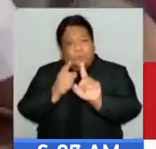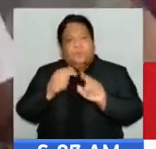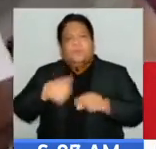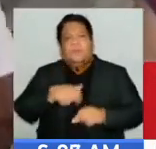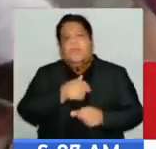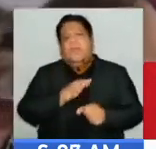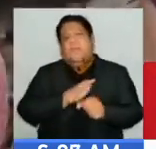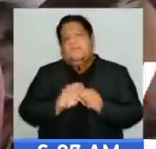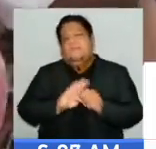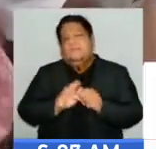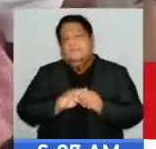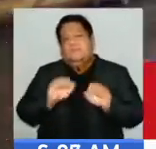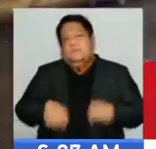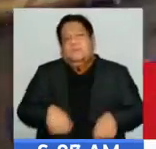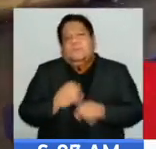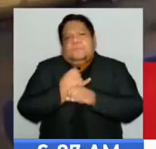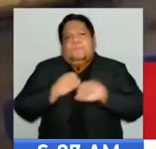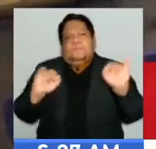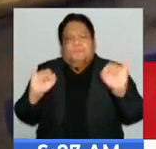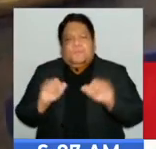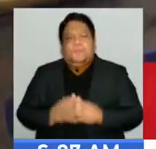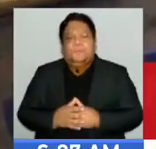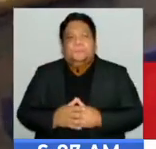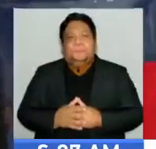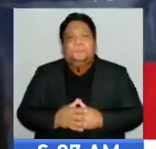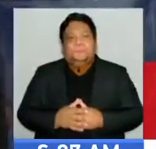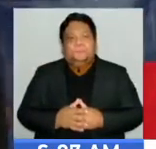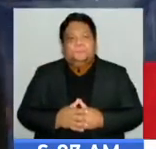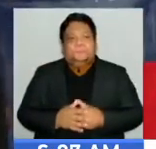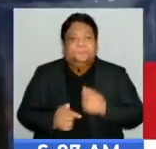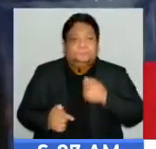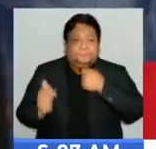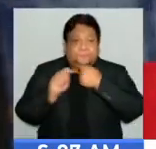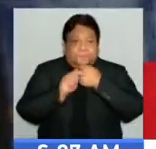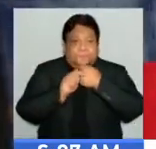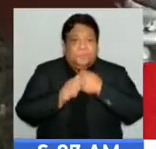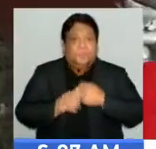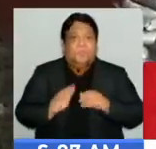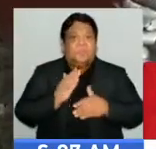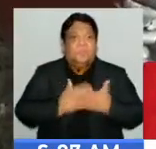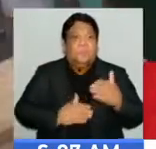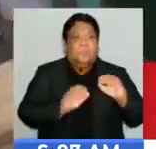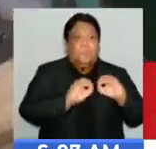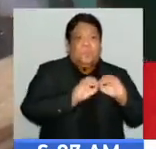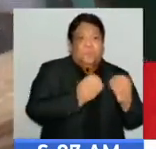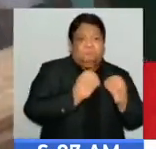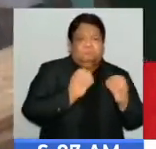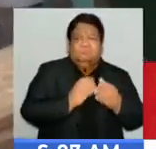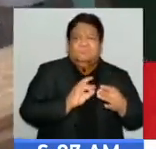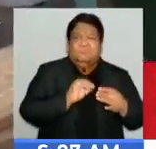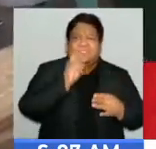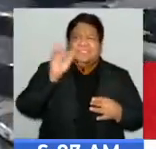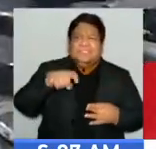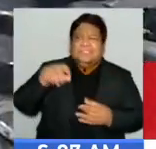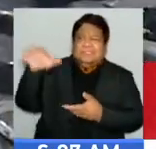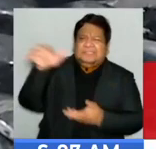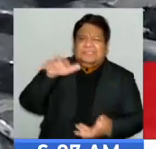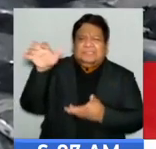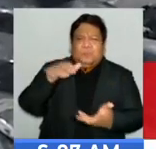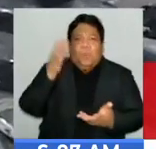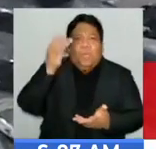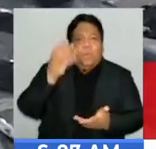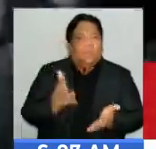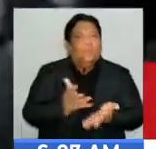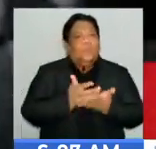bfar ang pahayag ng isang grupo na hindi kailangang mag-angkat Kung hindi lang nasasayang ang 40% ng mga nahuhuling isda ng mga